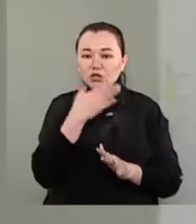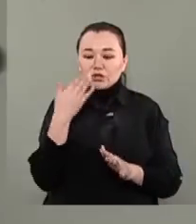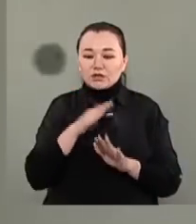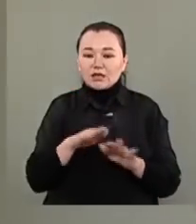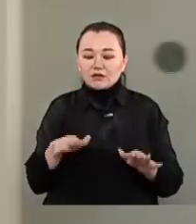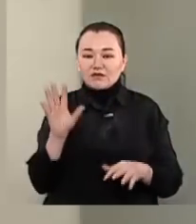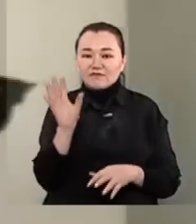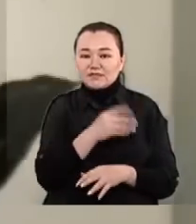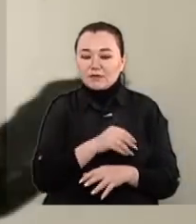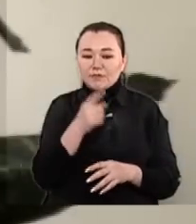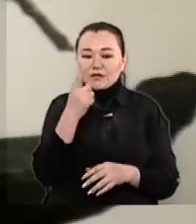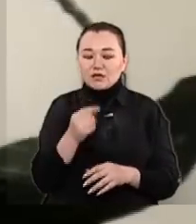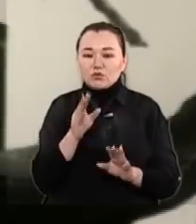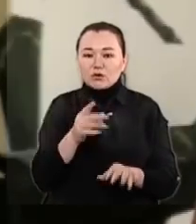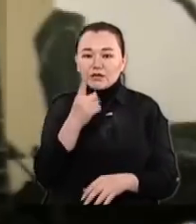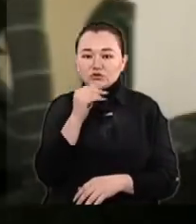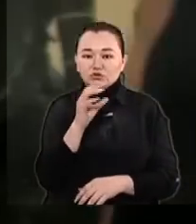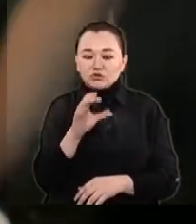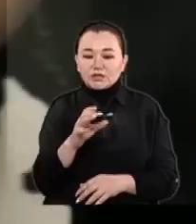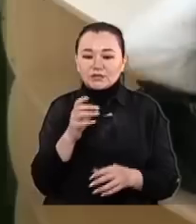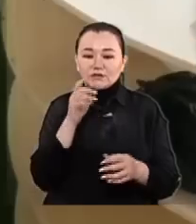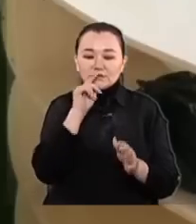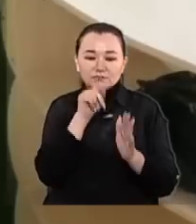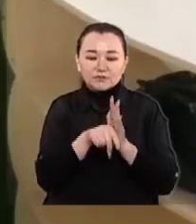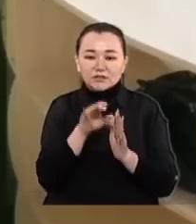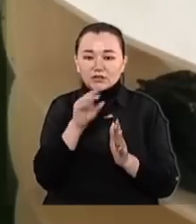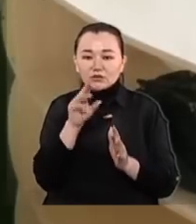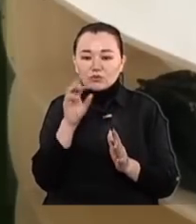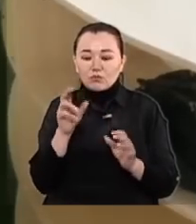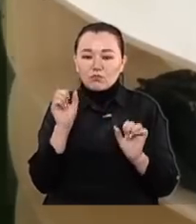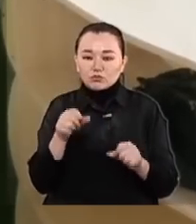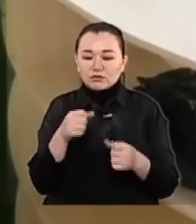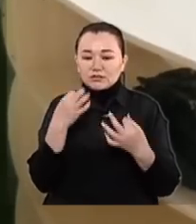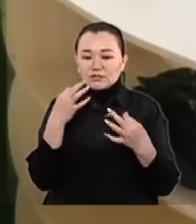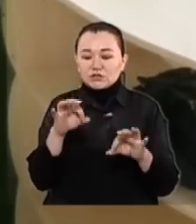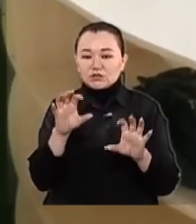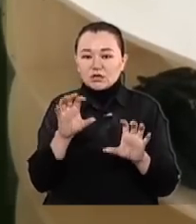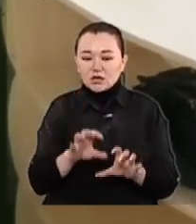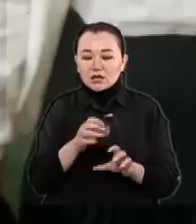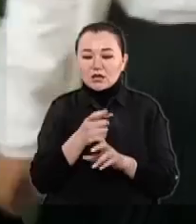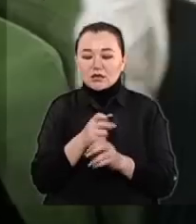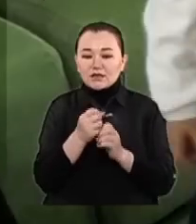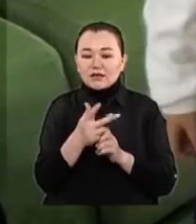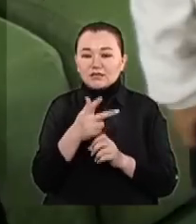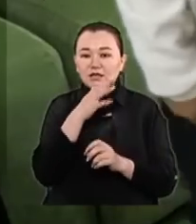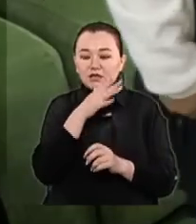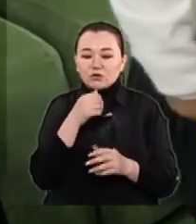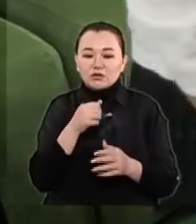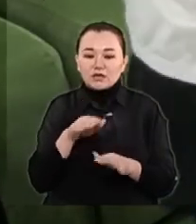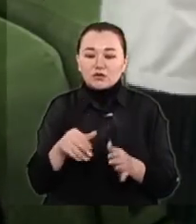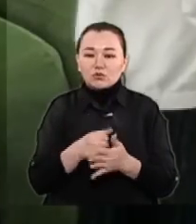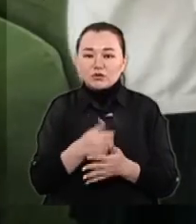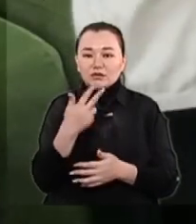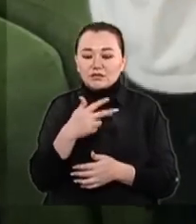жас өспірімдерге күніне 1 сағат қана желіге кіруге болады деген заң шығарды. Ал 13 жасқа дейінгі балаларға